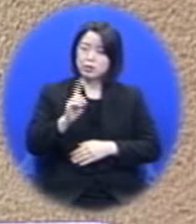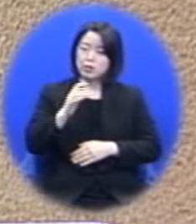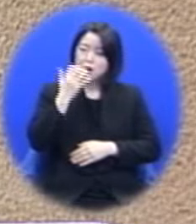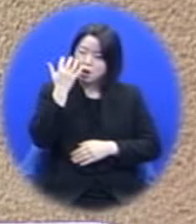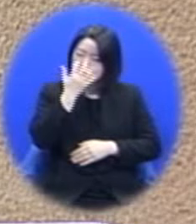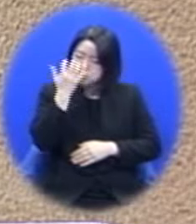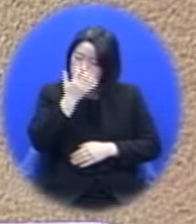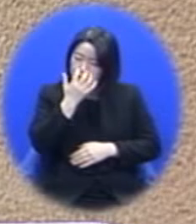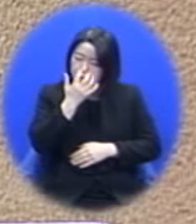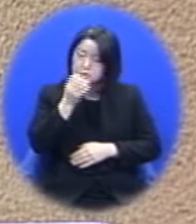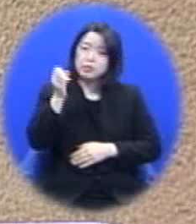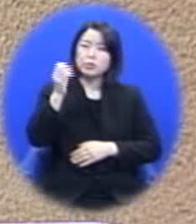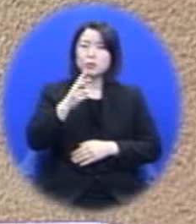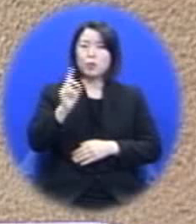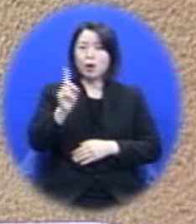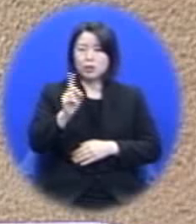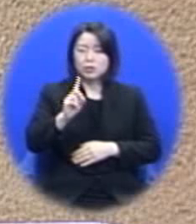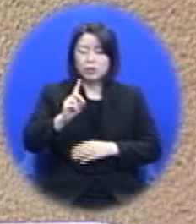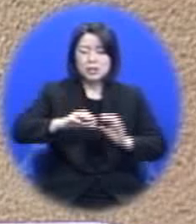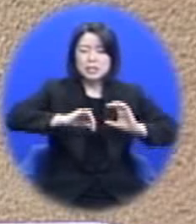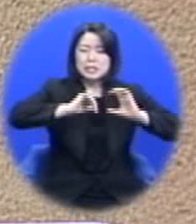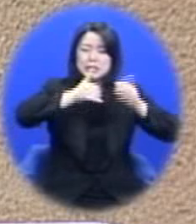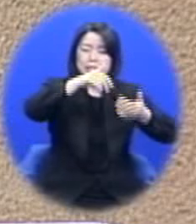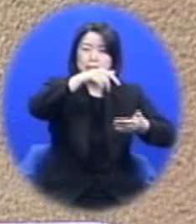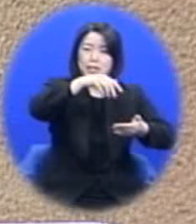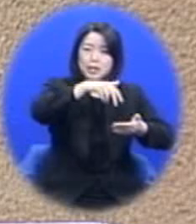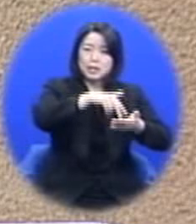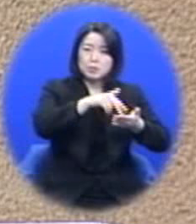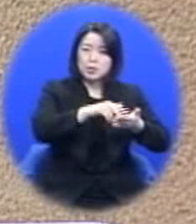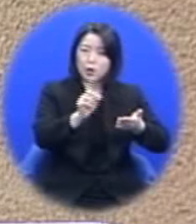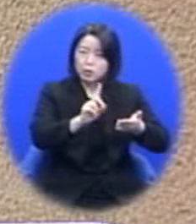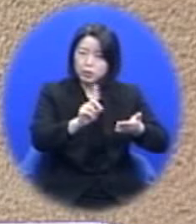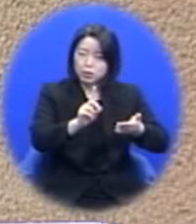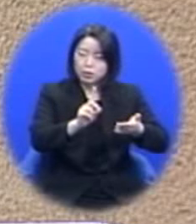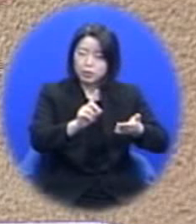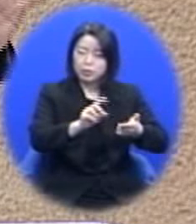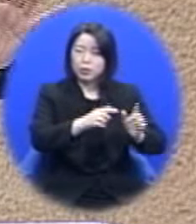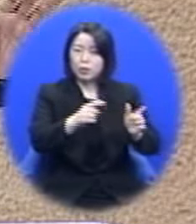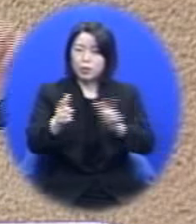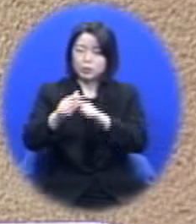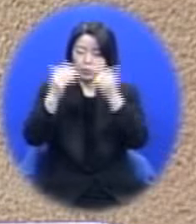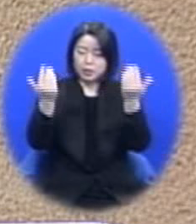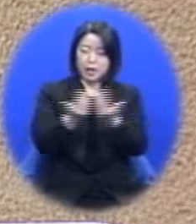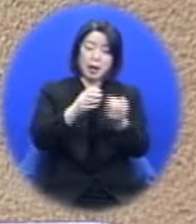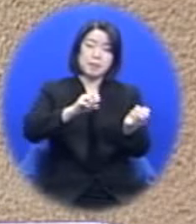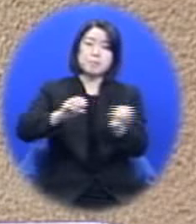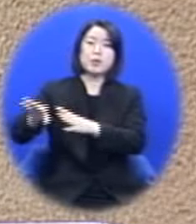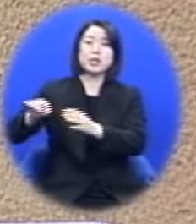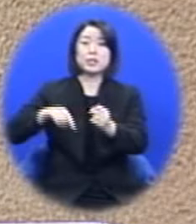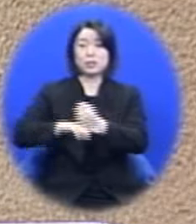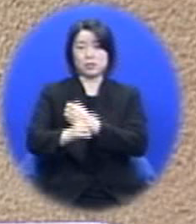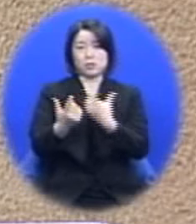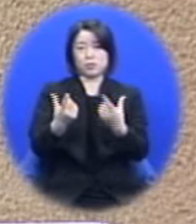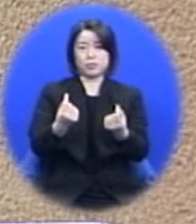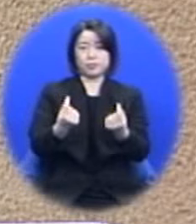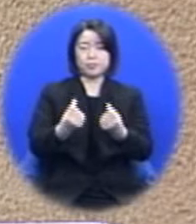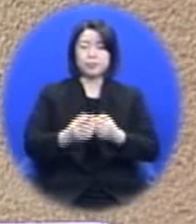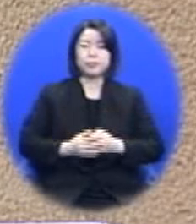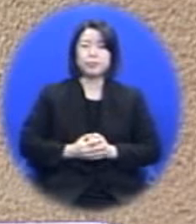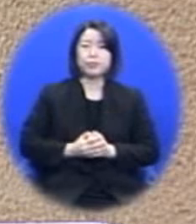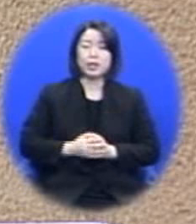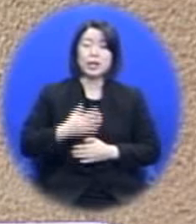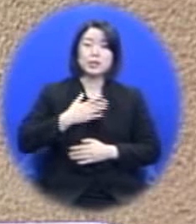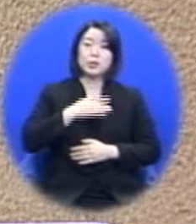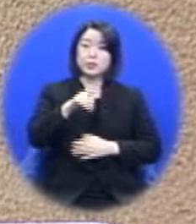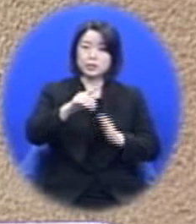음란한 것도 또 어떤 세상적인 어떤 것도 다 이제는 버려야 된다는 뜻이었어요.